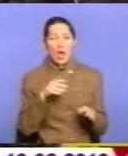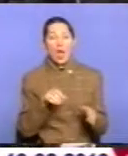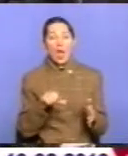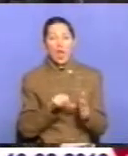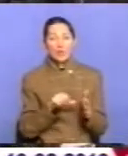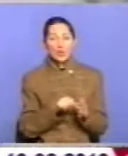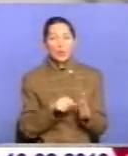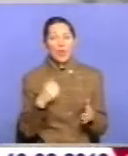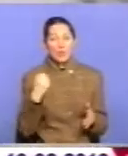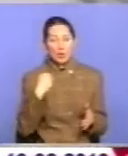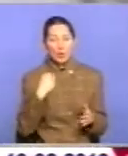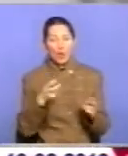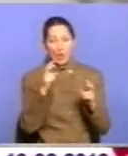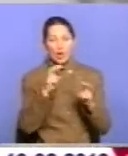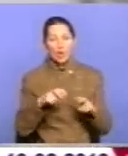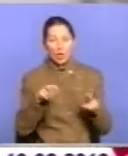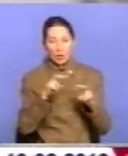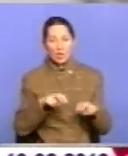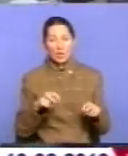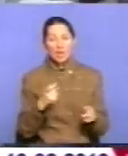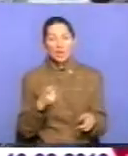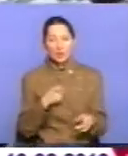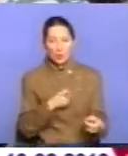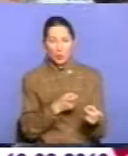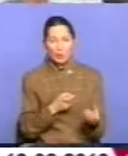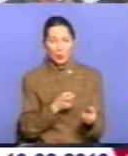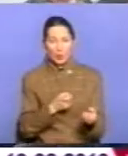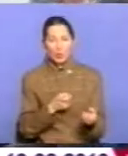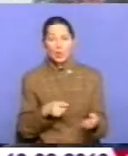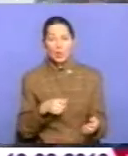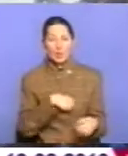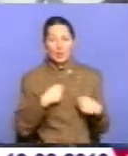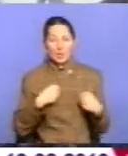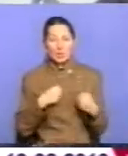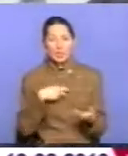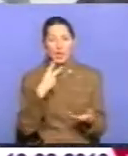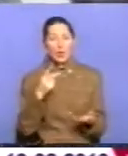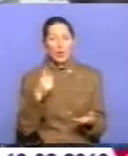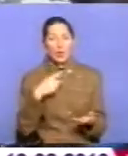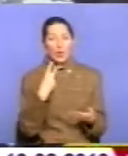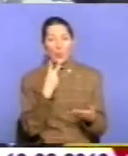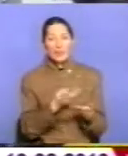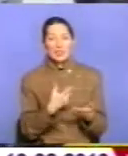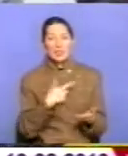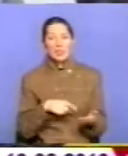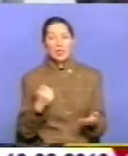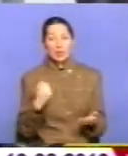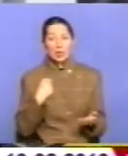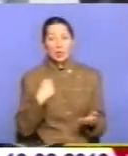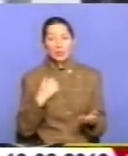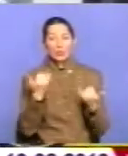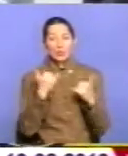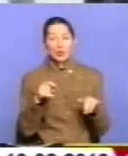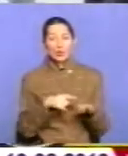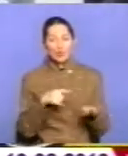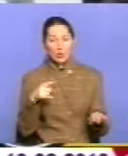розглядали зброю та намагались уявити себе солдатами. Хороше відчуття. Я особисто мілітаріст, так що дуже